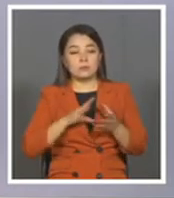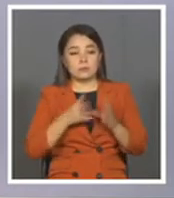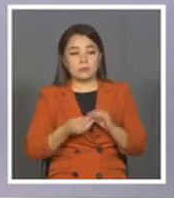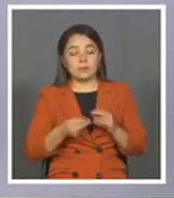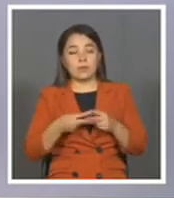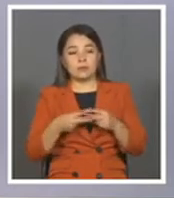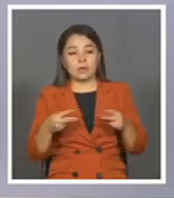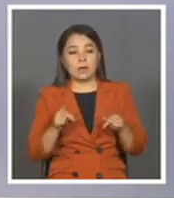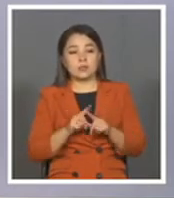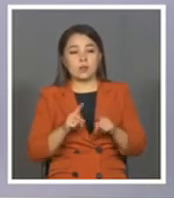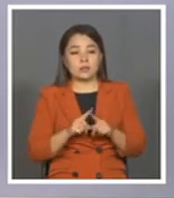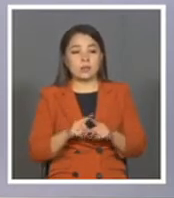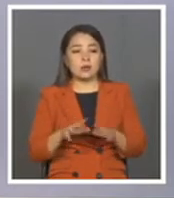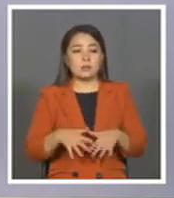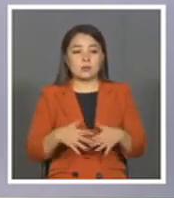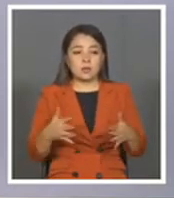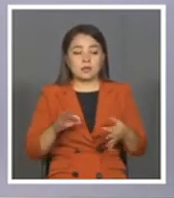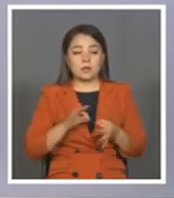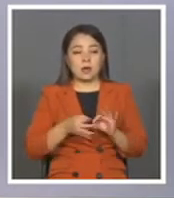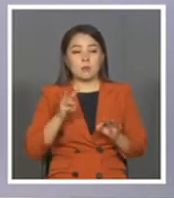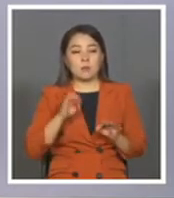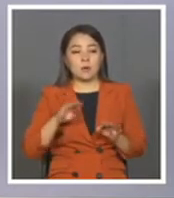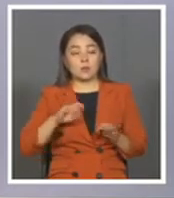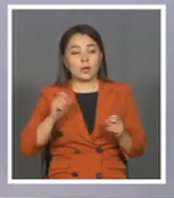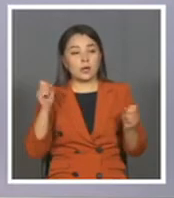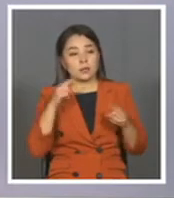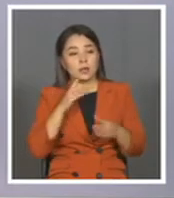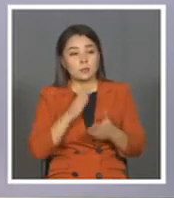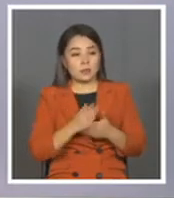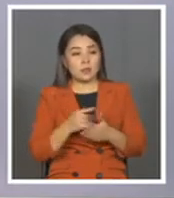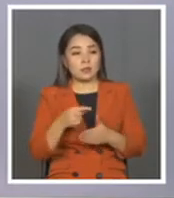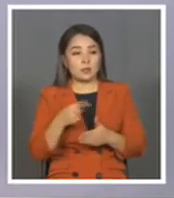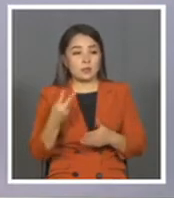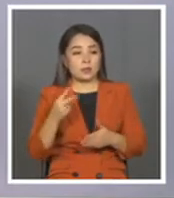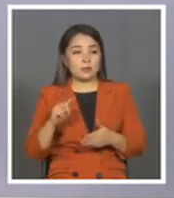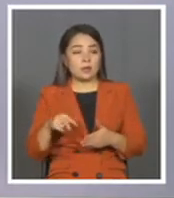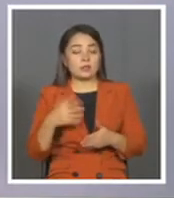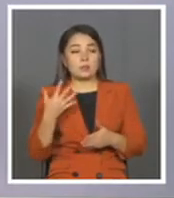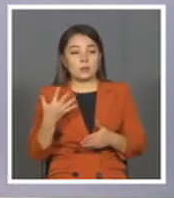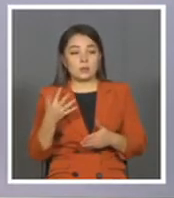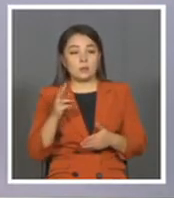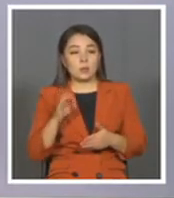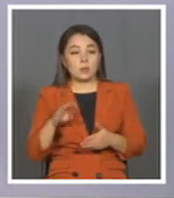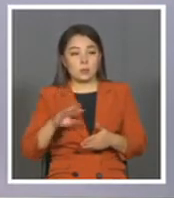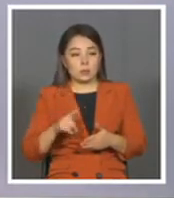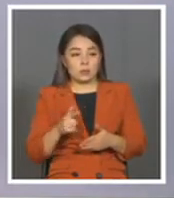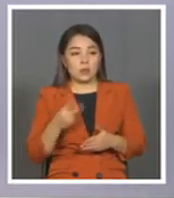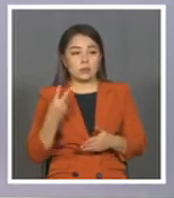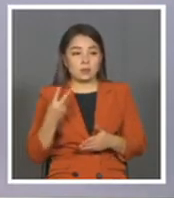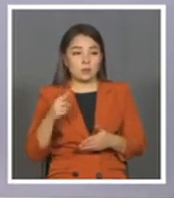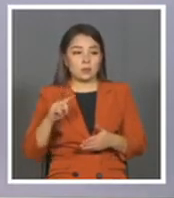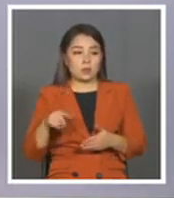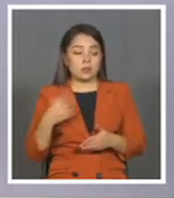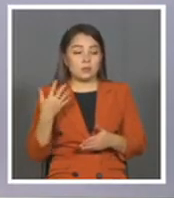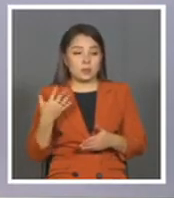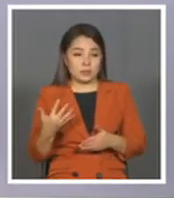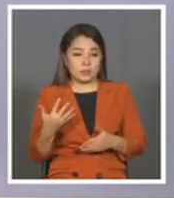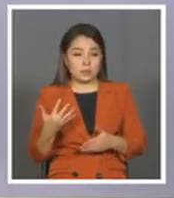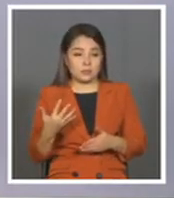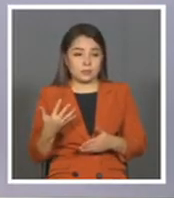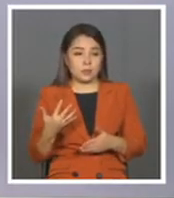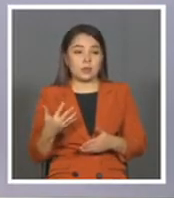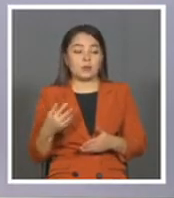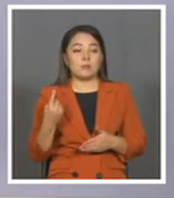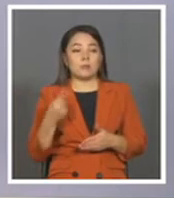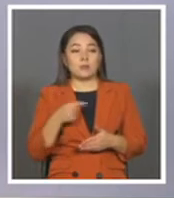біз әрине олардың модульдерін анықтаймыз. Сонда минус 2,5-тің модулі 2,5 болады, ал